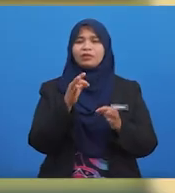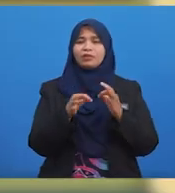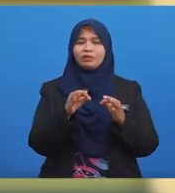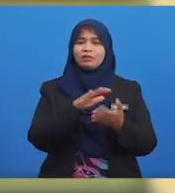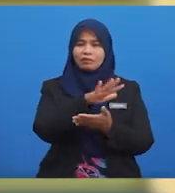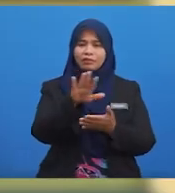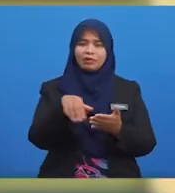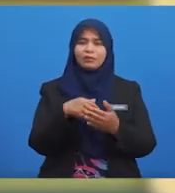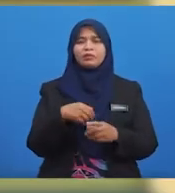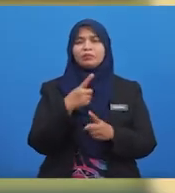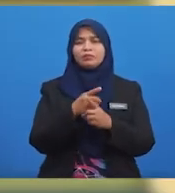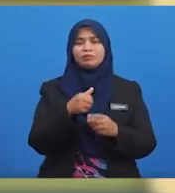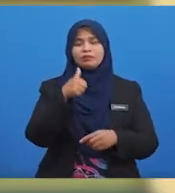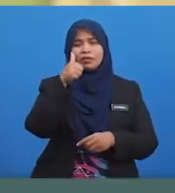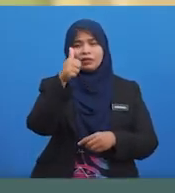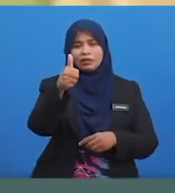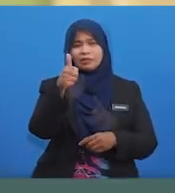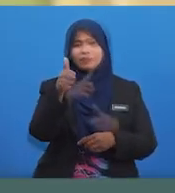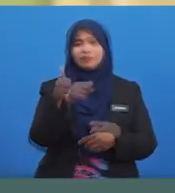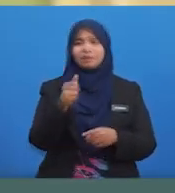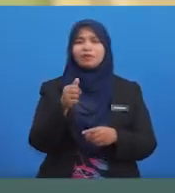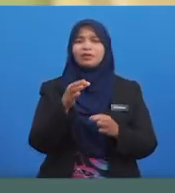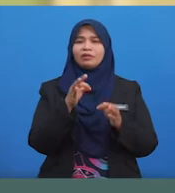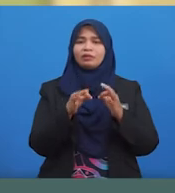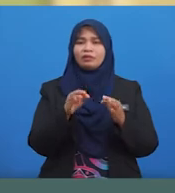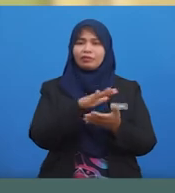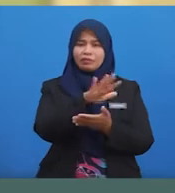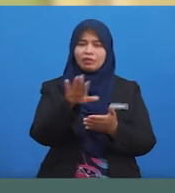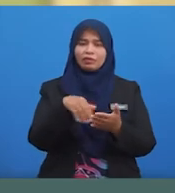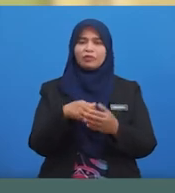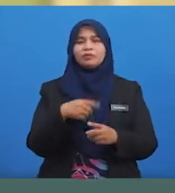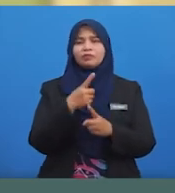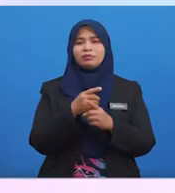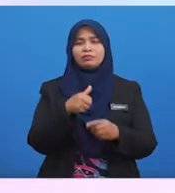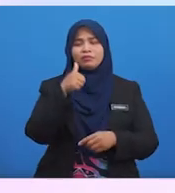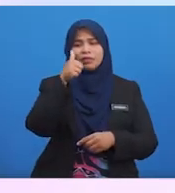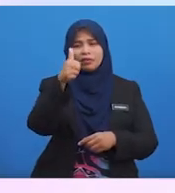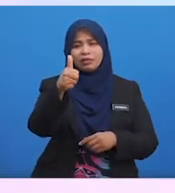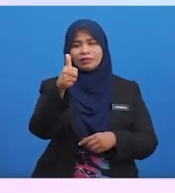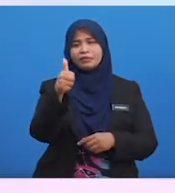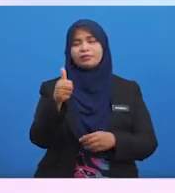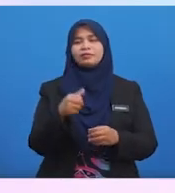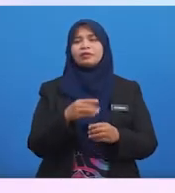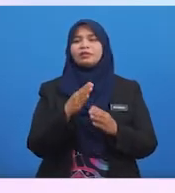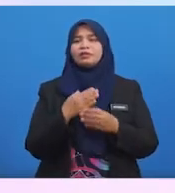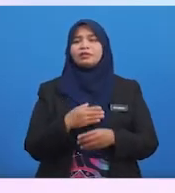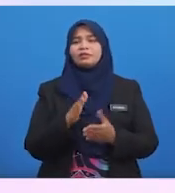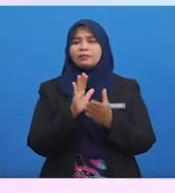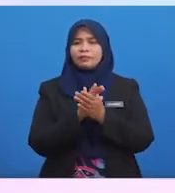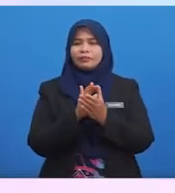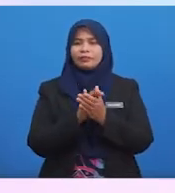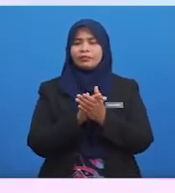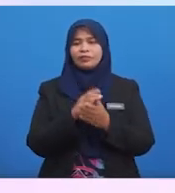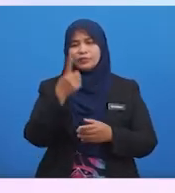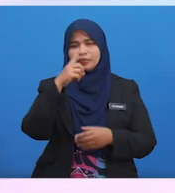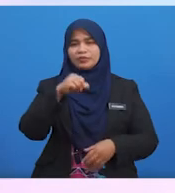Betulkah semua jawaban kamu kalau semua betul bagus Tepuk tangan untuk diri